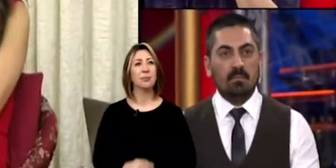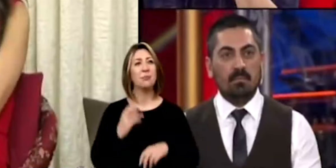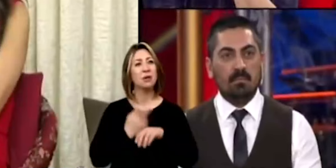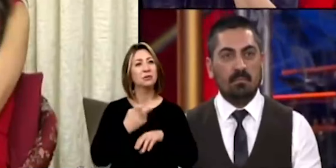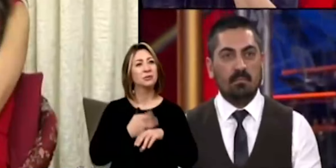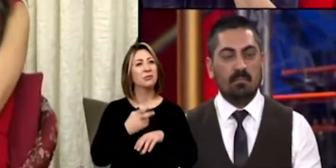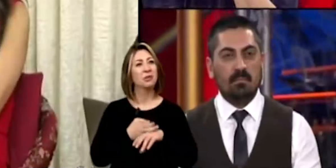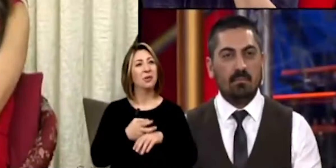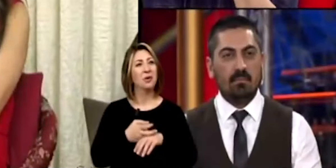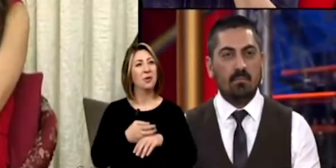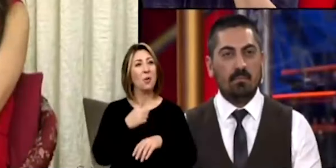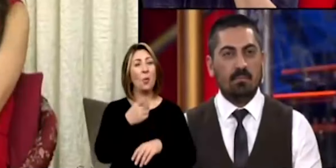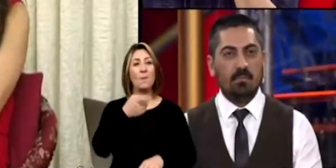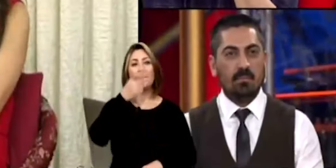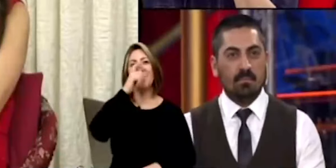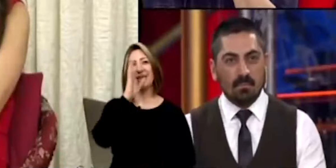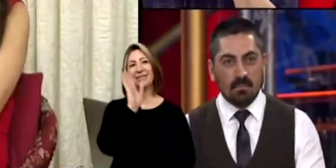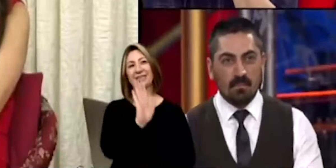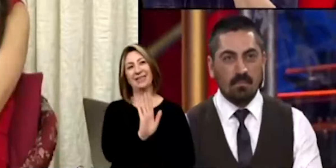Maşallah. O benim prenses.